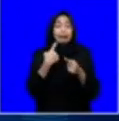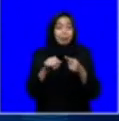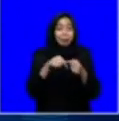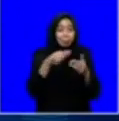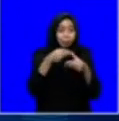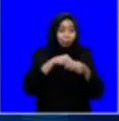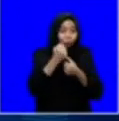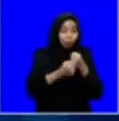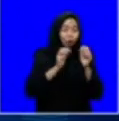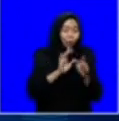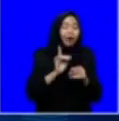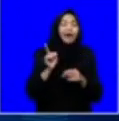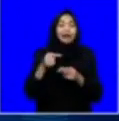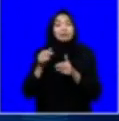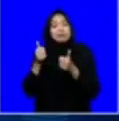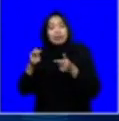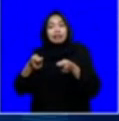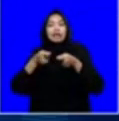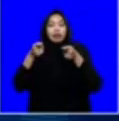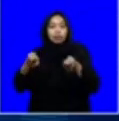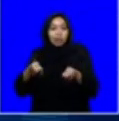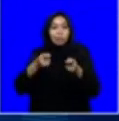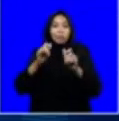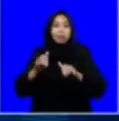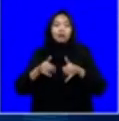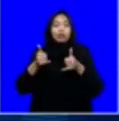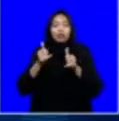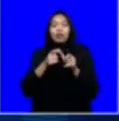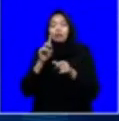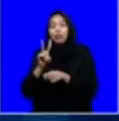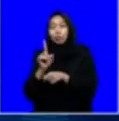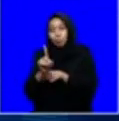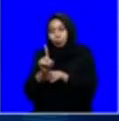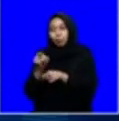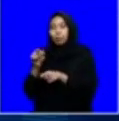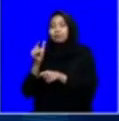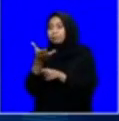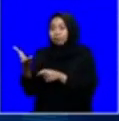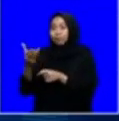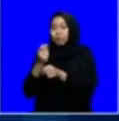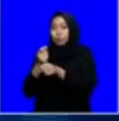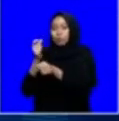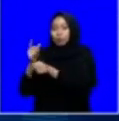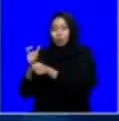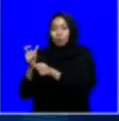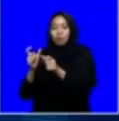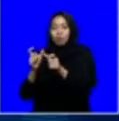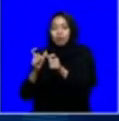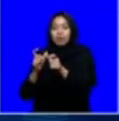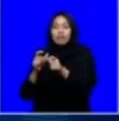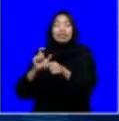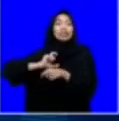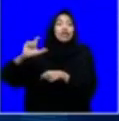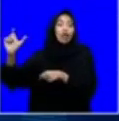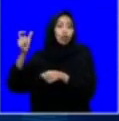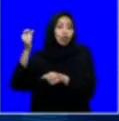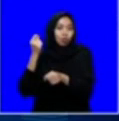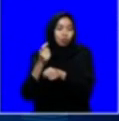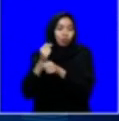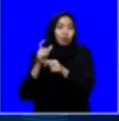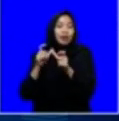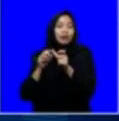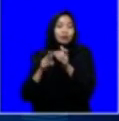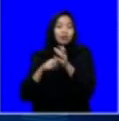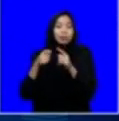untuk guru-guru SMK, untuk calon-calon, maaf, untuk calon-calon guru SMK yang